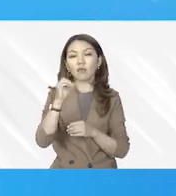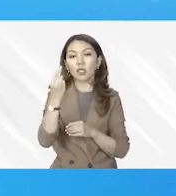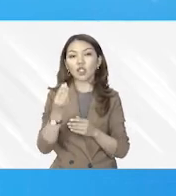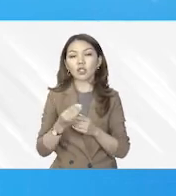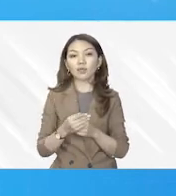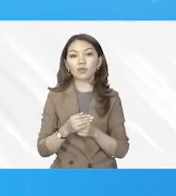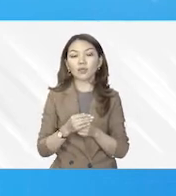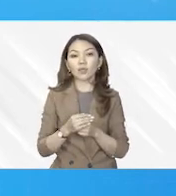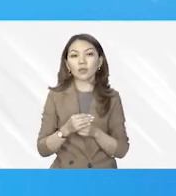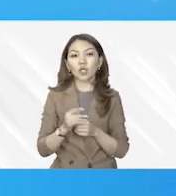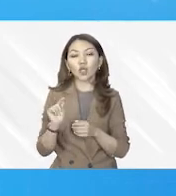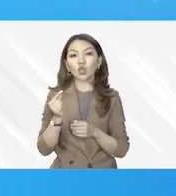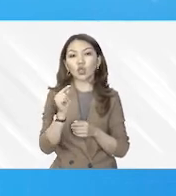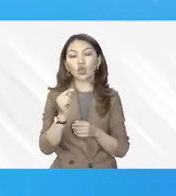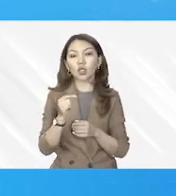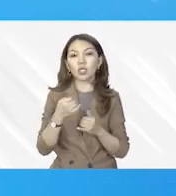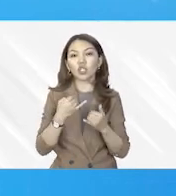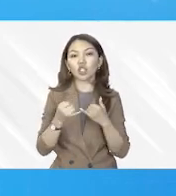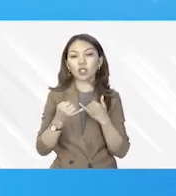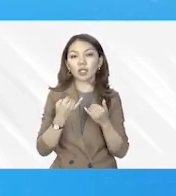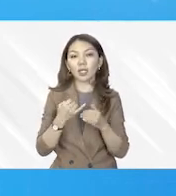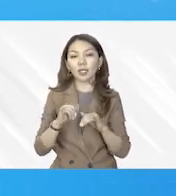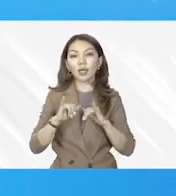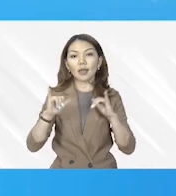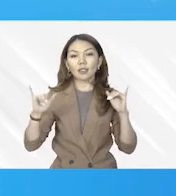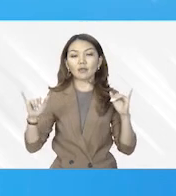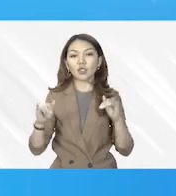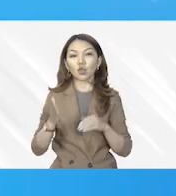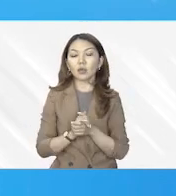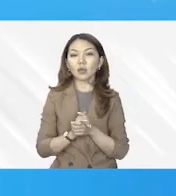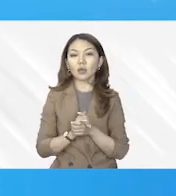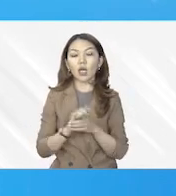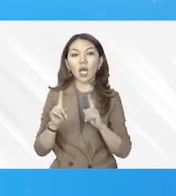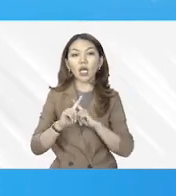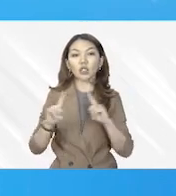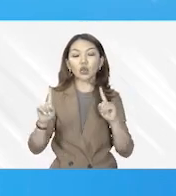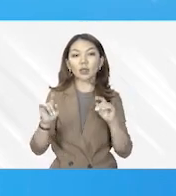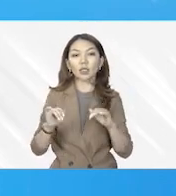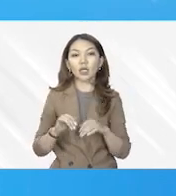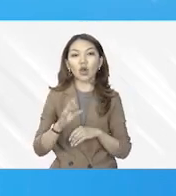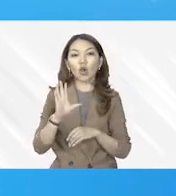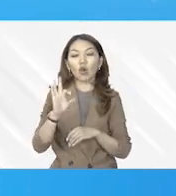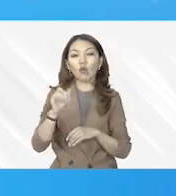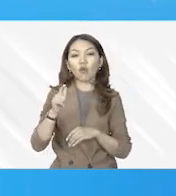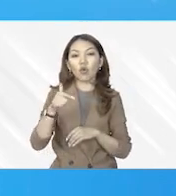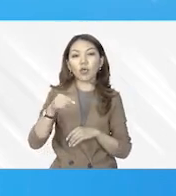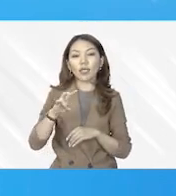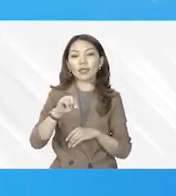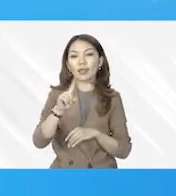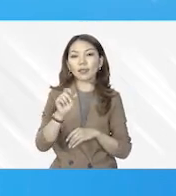желтка, необходимых для развития будущего зародыша. Особенность овогенеза